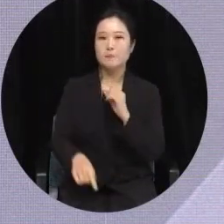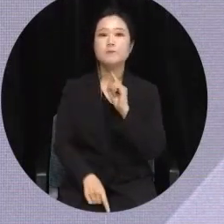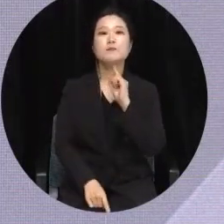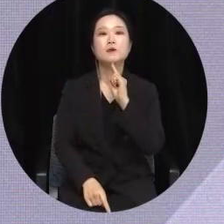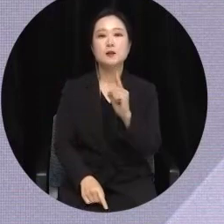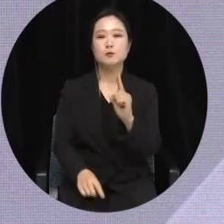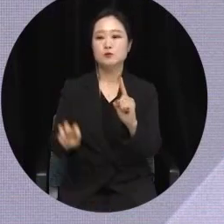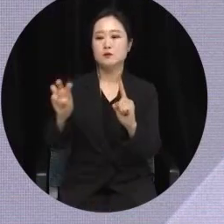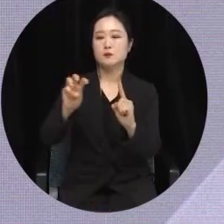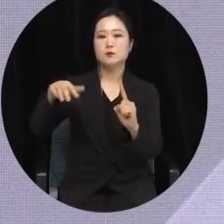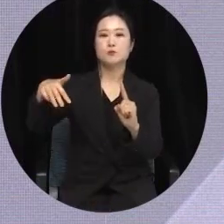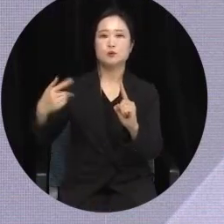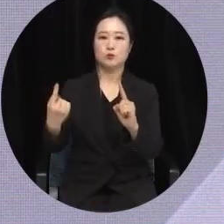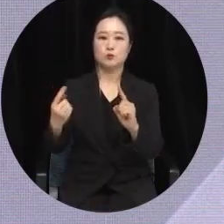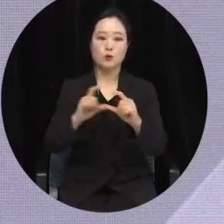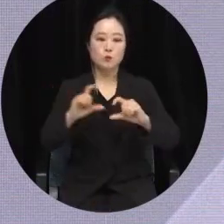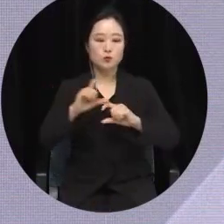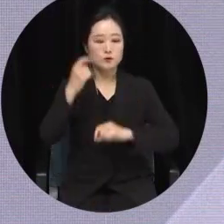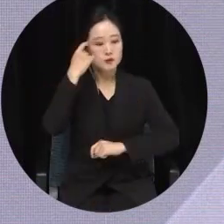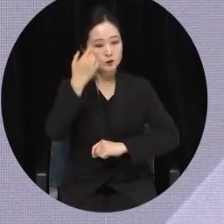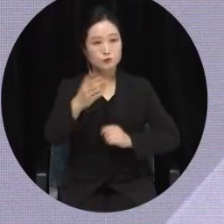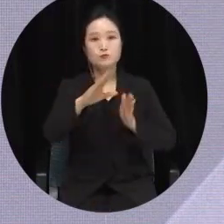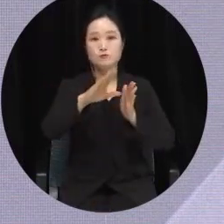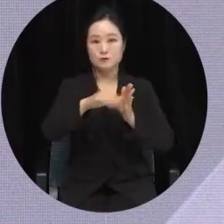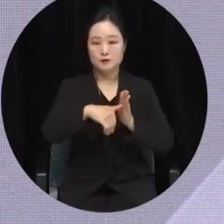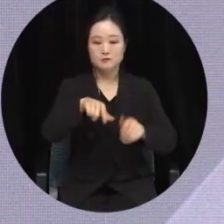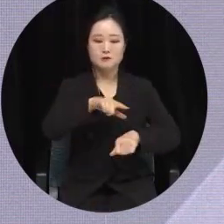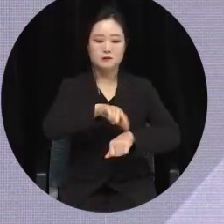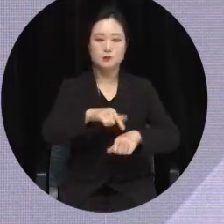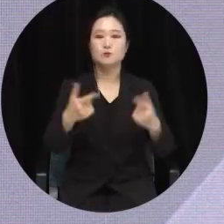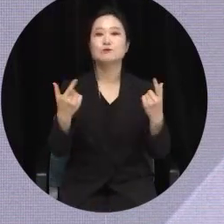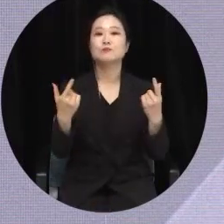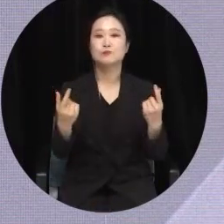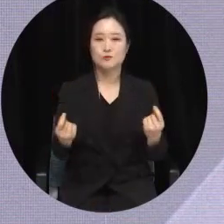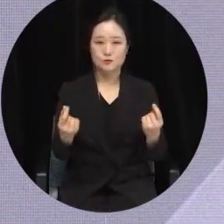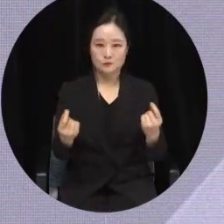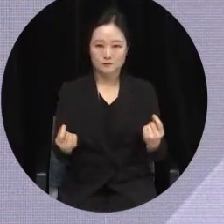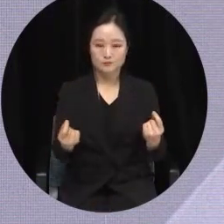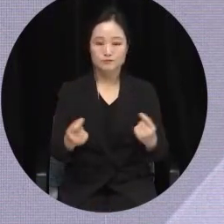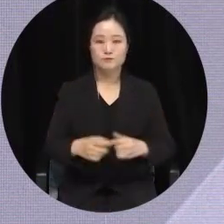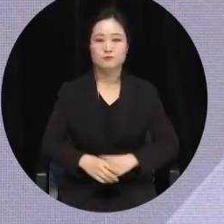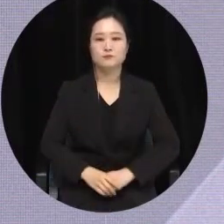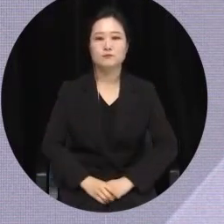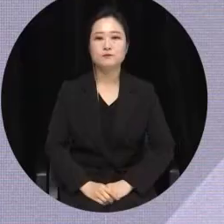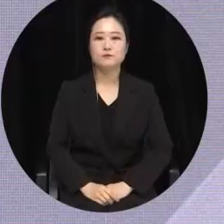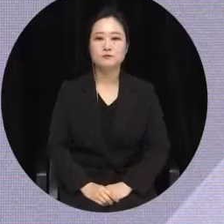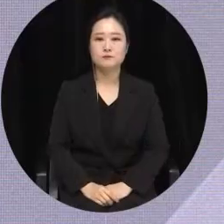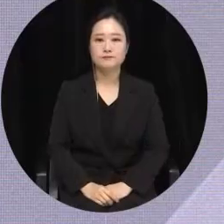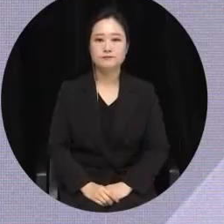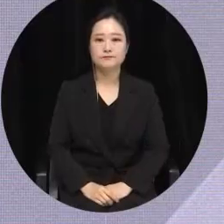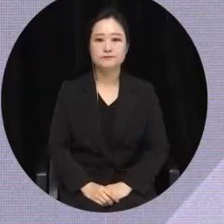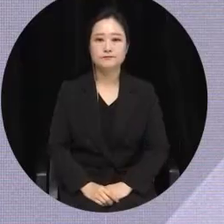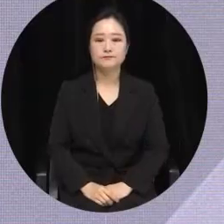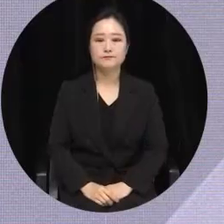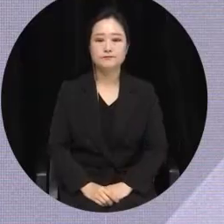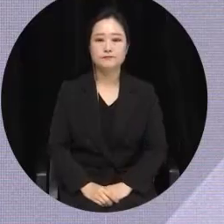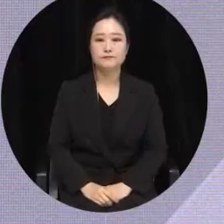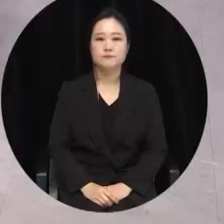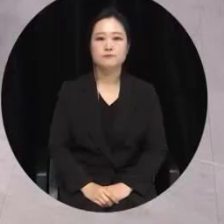제한되고 보충 질문 시에도 동일한 시간 내로 질문과 답변을 할 수